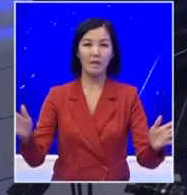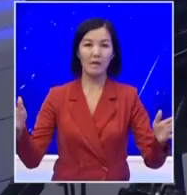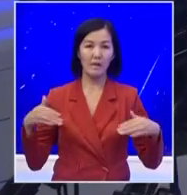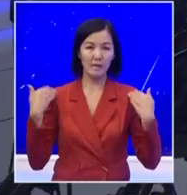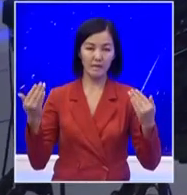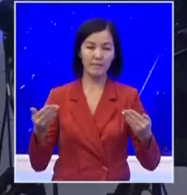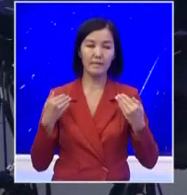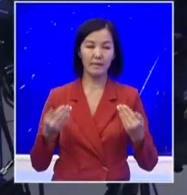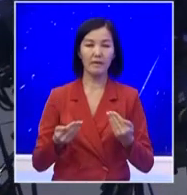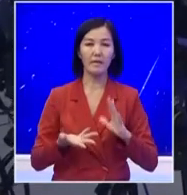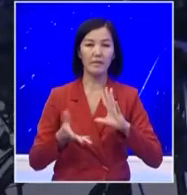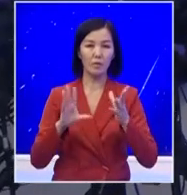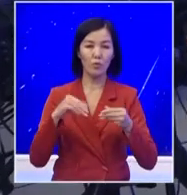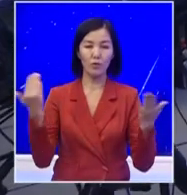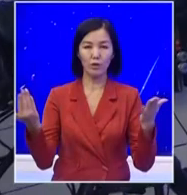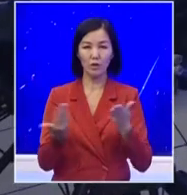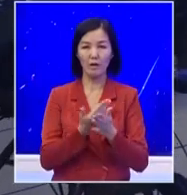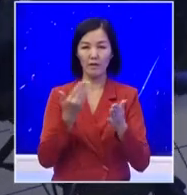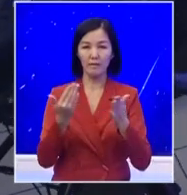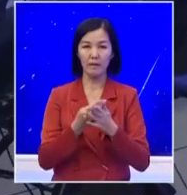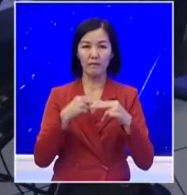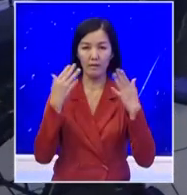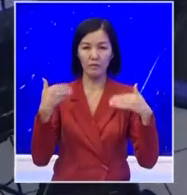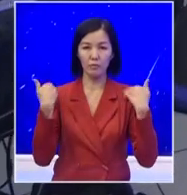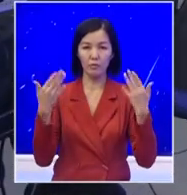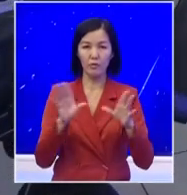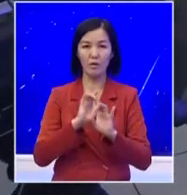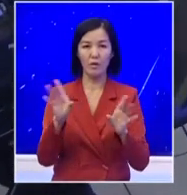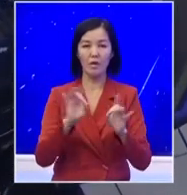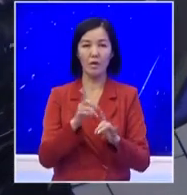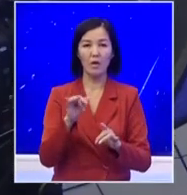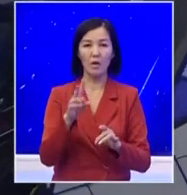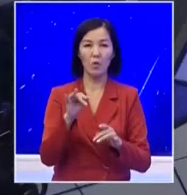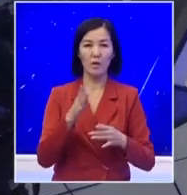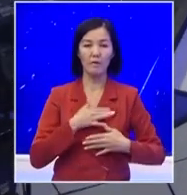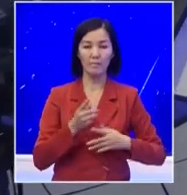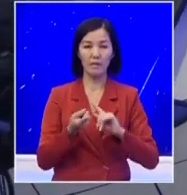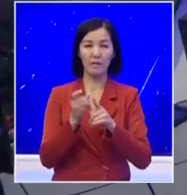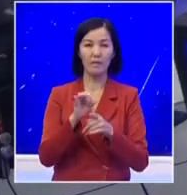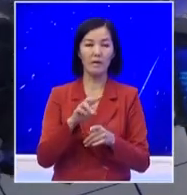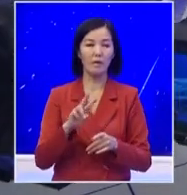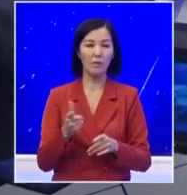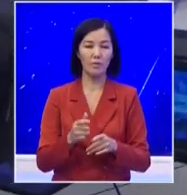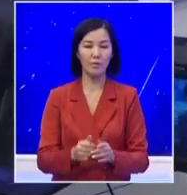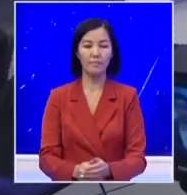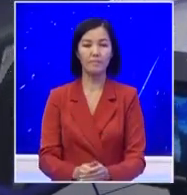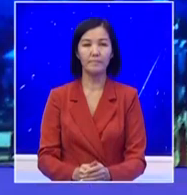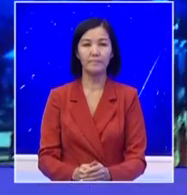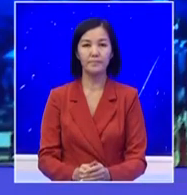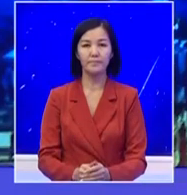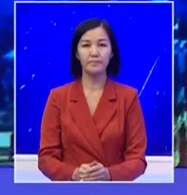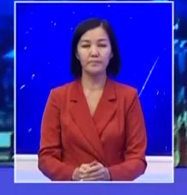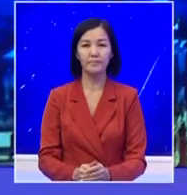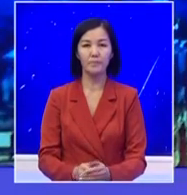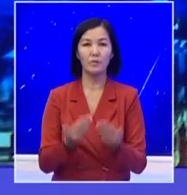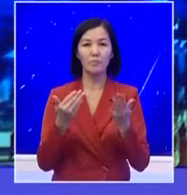Армысыздар, аймақтың бастарнасында қорытынды жаңалықтар. Студияда ақпараттар легімен Гауһар Мұса, сурда домада Айгүл Жұмаш қызы.